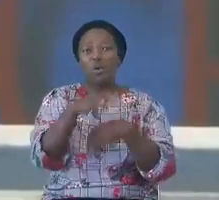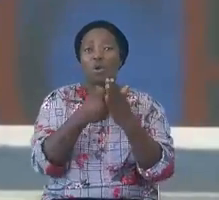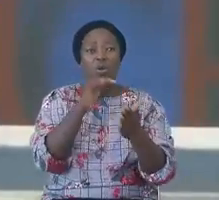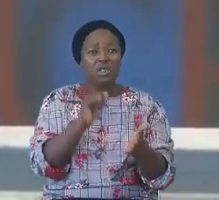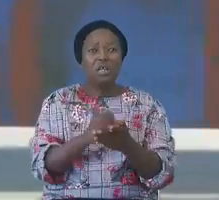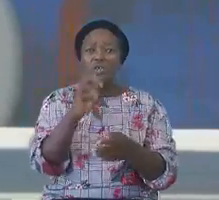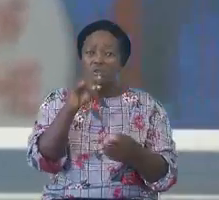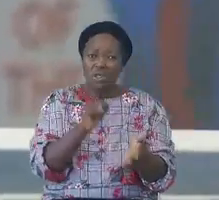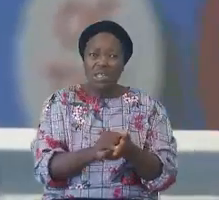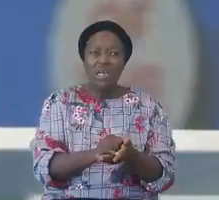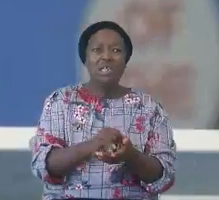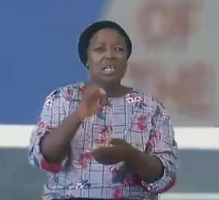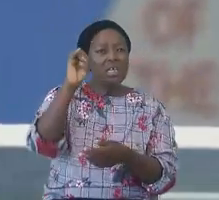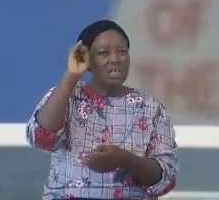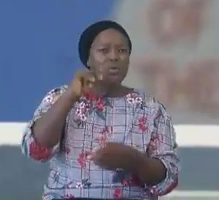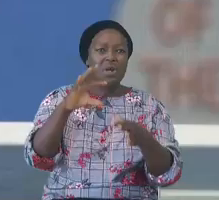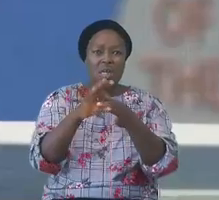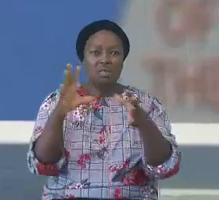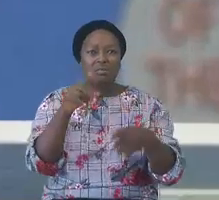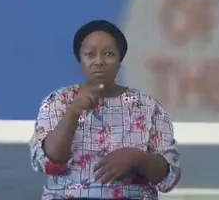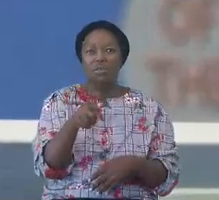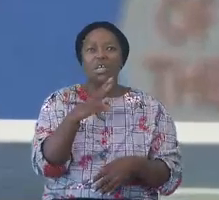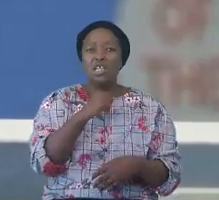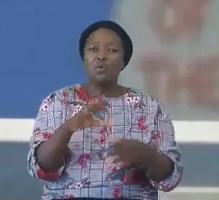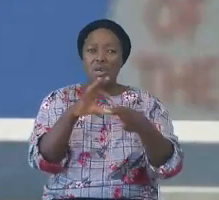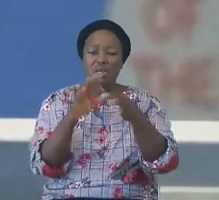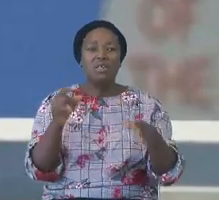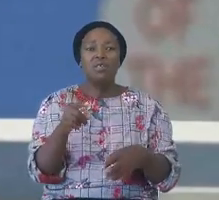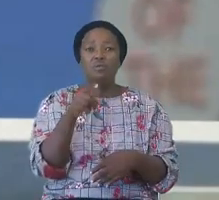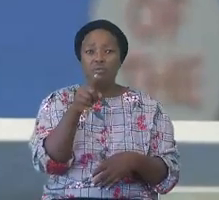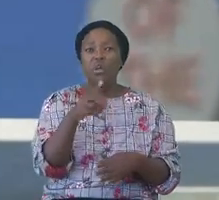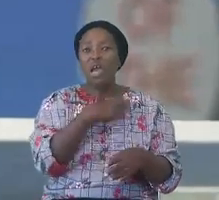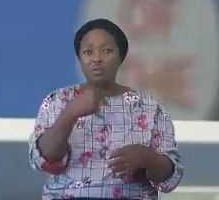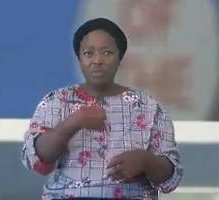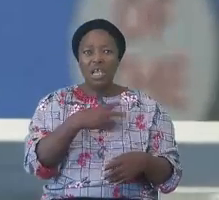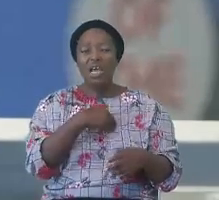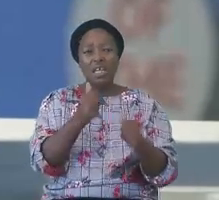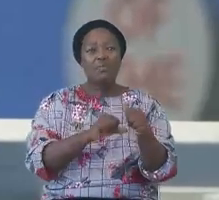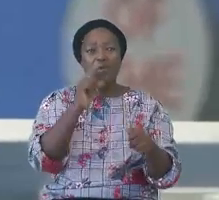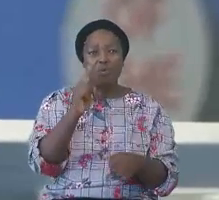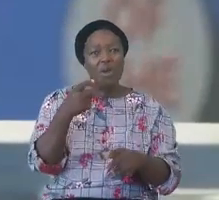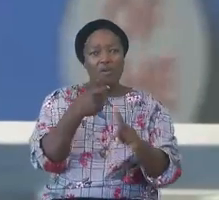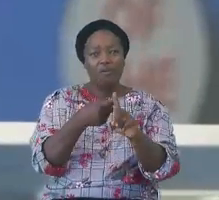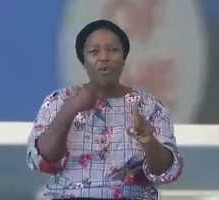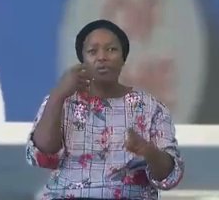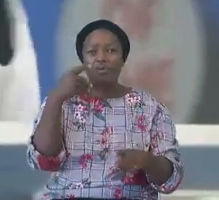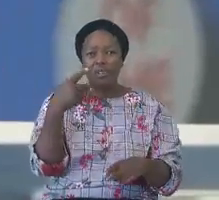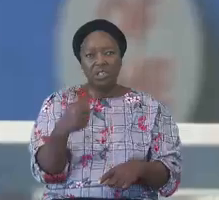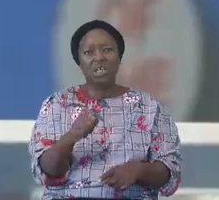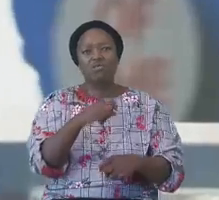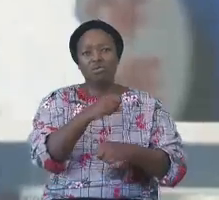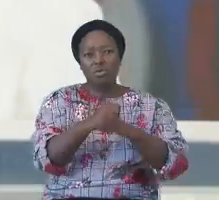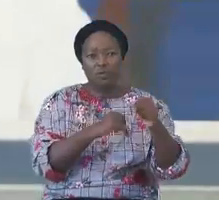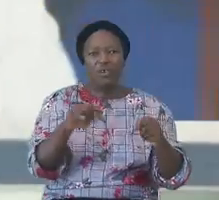douleurs, il avait le châtiment, et il a porté tout cela pour que qu'il puisse te libérer, qu'il